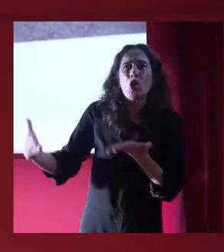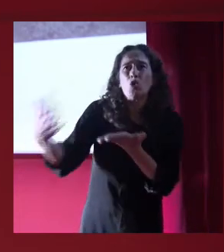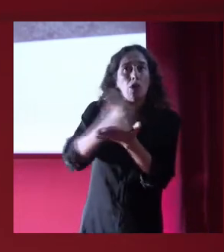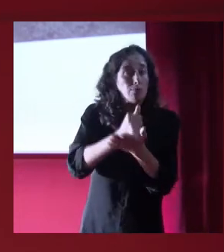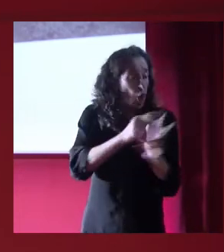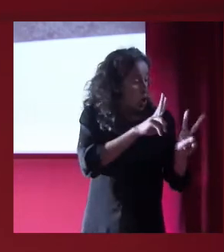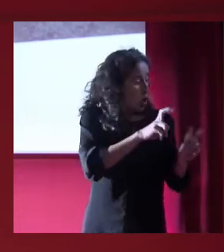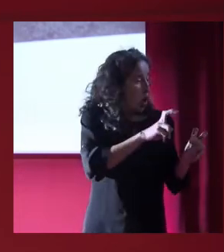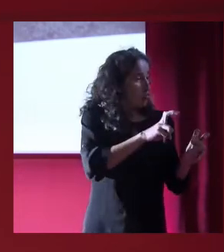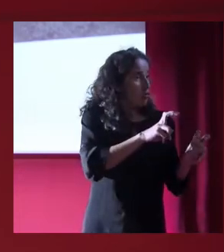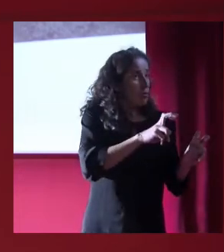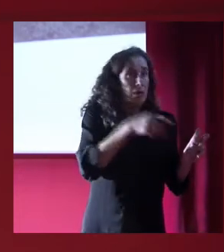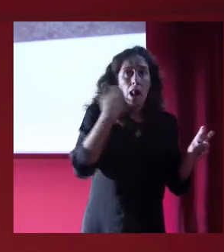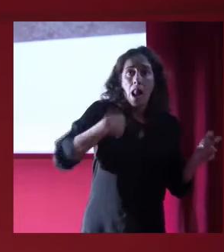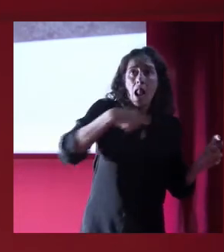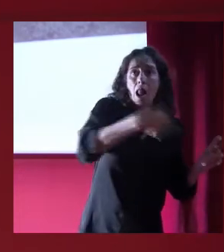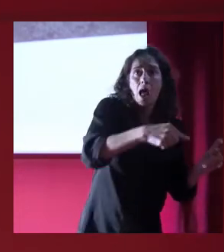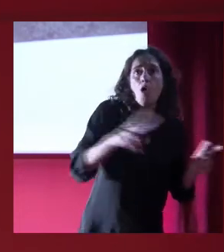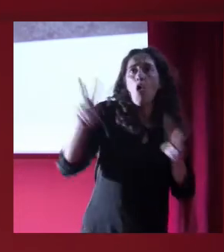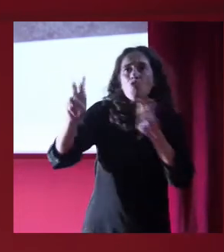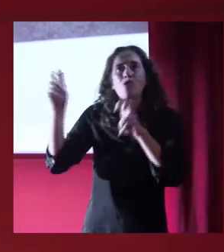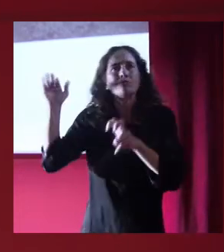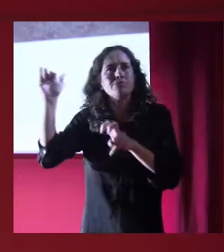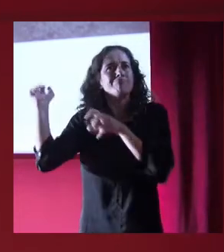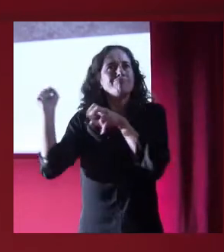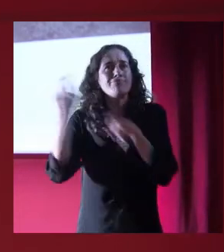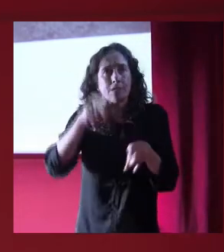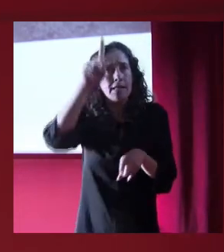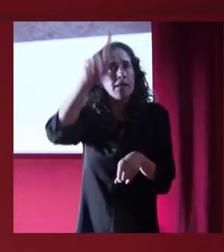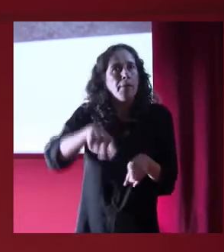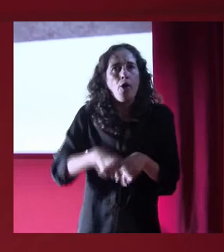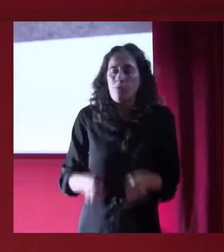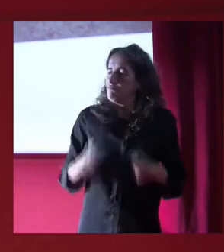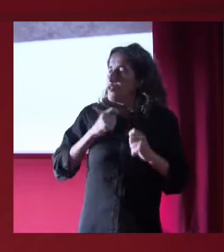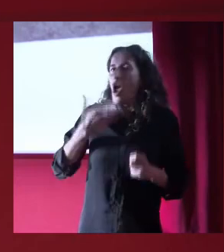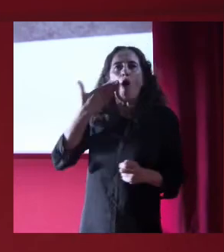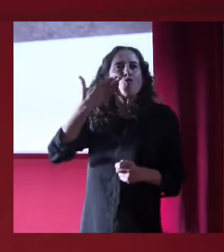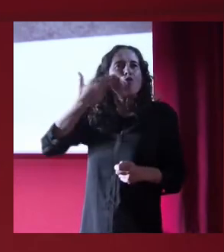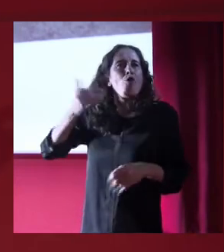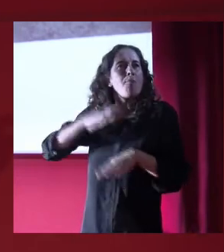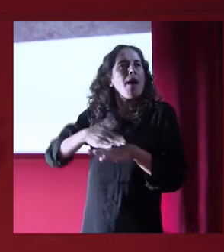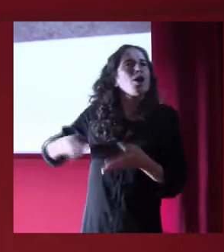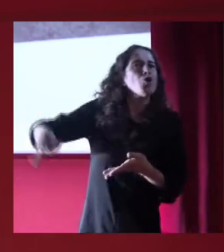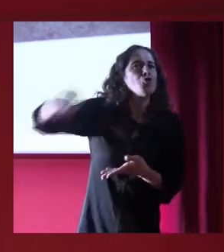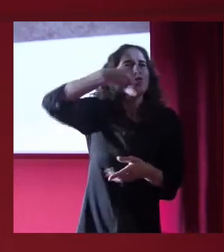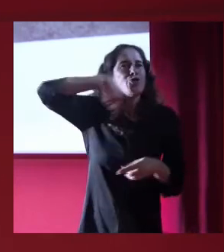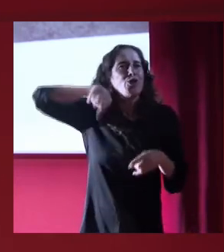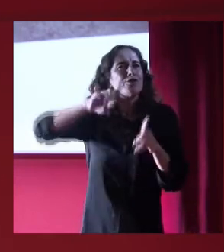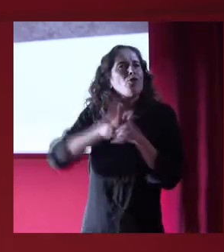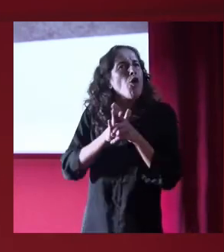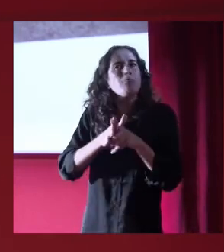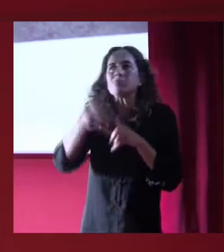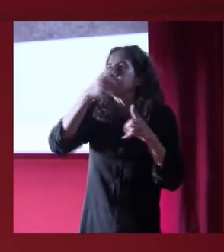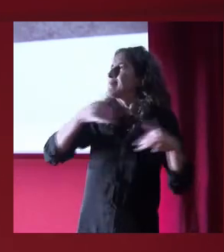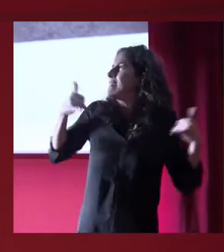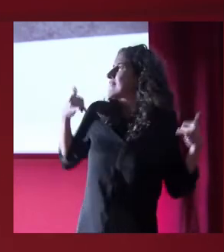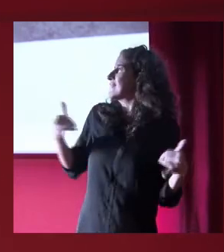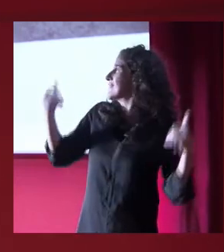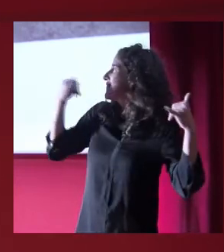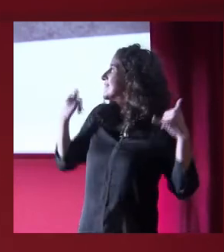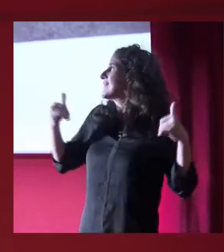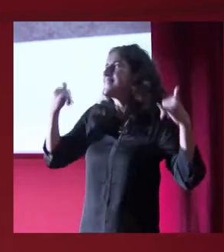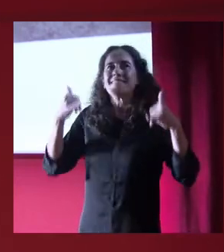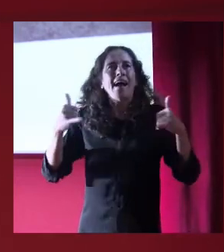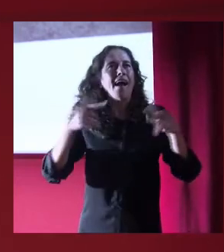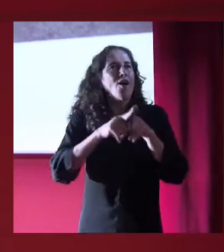i els nouvinguts. Una ciutat igualitària i justa, que ens fes sentir orgullosos a tots i que puguem passejar el nostre barcelonisme per tot el